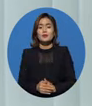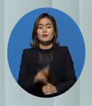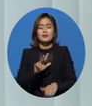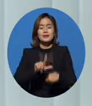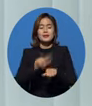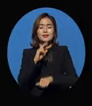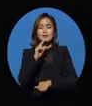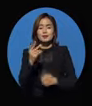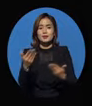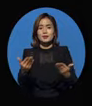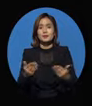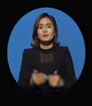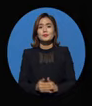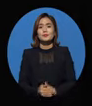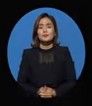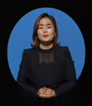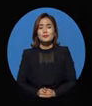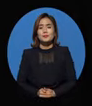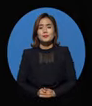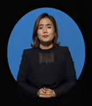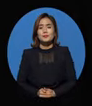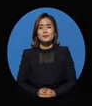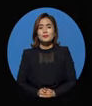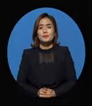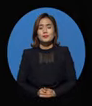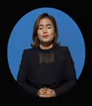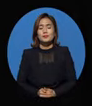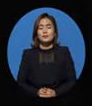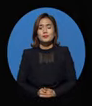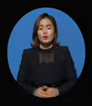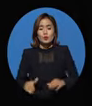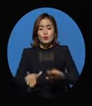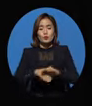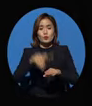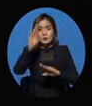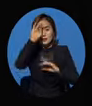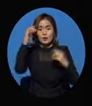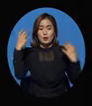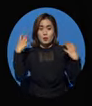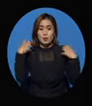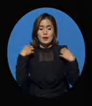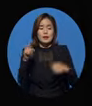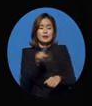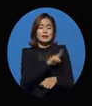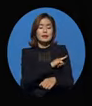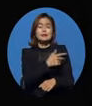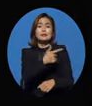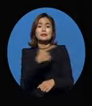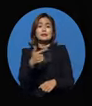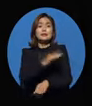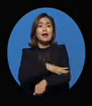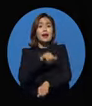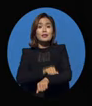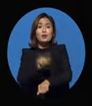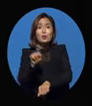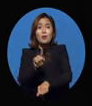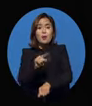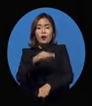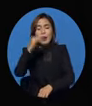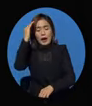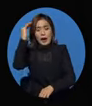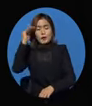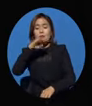입니다 우리 문재인 정부 의 가장 큰 강점은 남북관계 개선 한번도